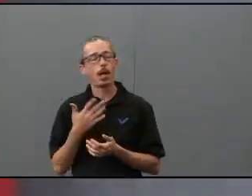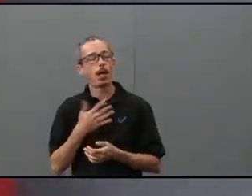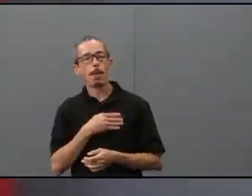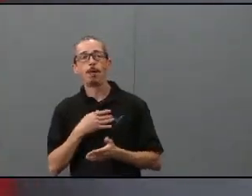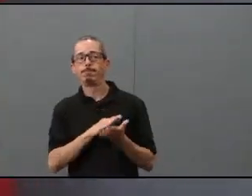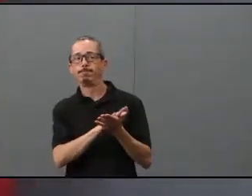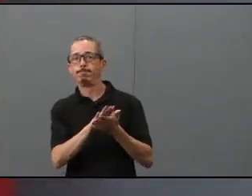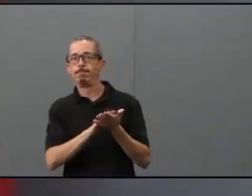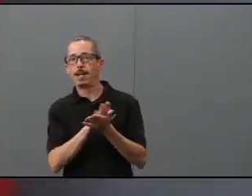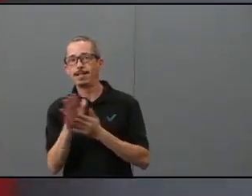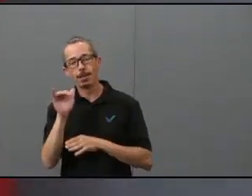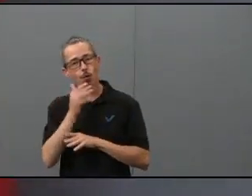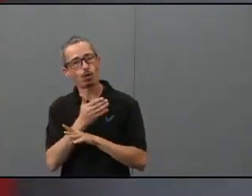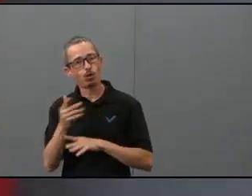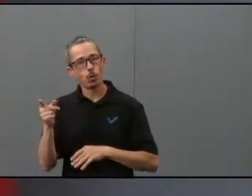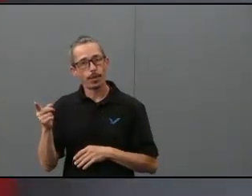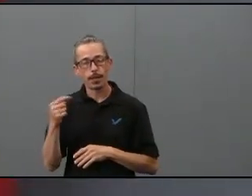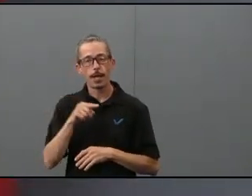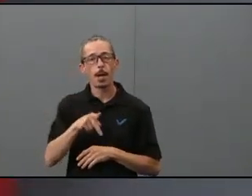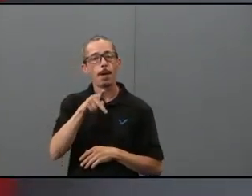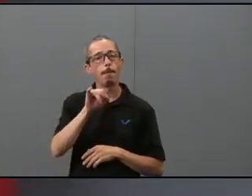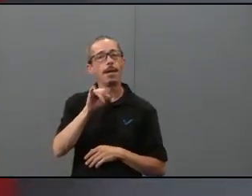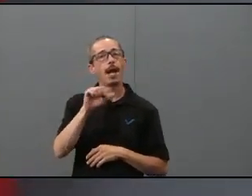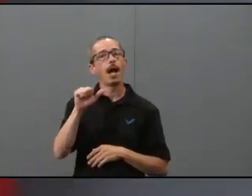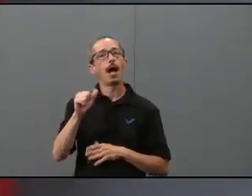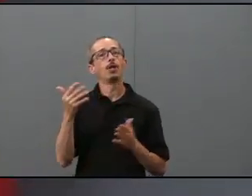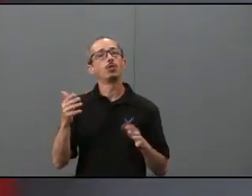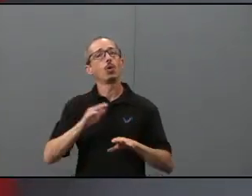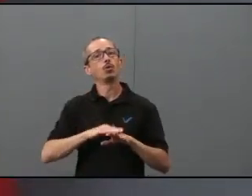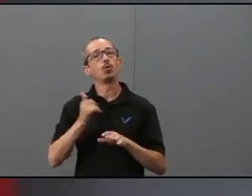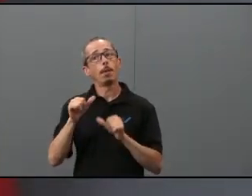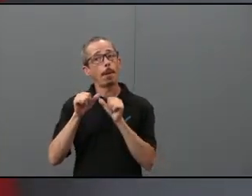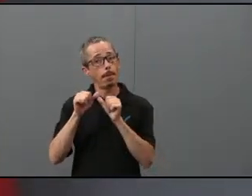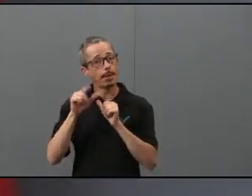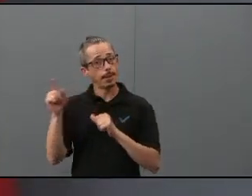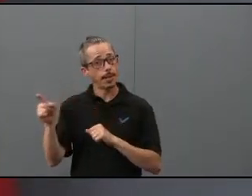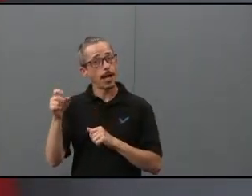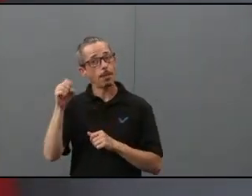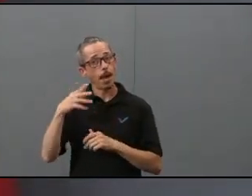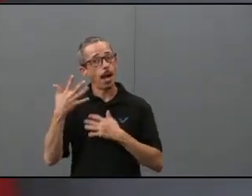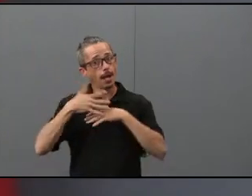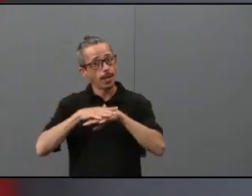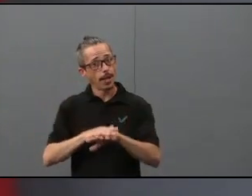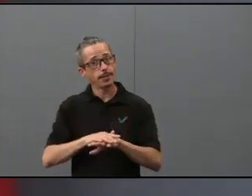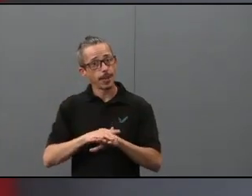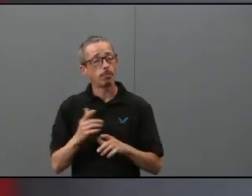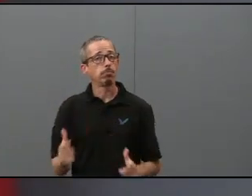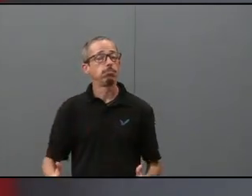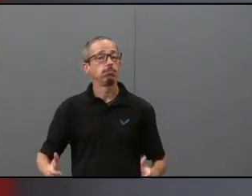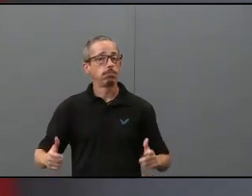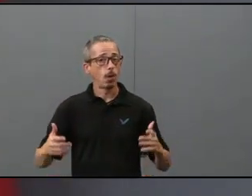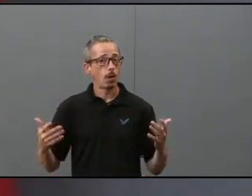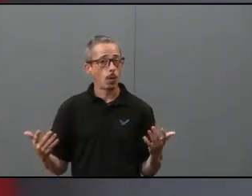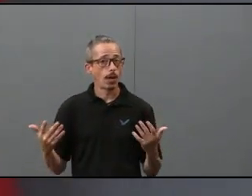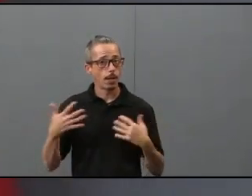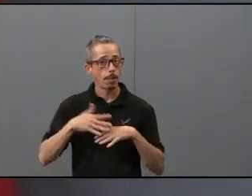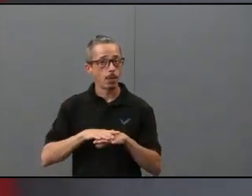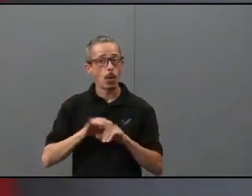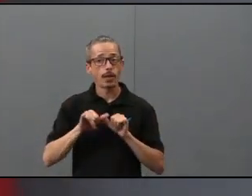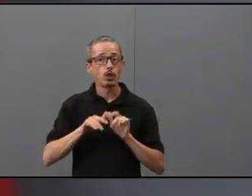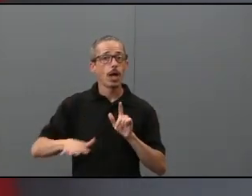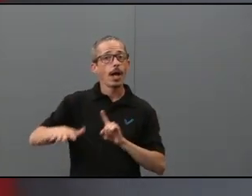6.3.1 alors il s'agit ici d'un pay au même à la même madresse donc un plan d'intégration et euh d'implantation